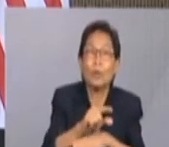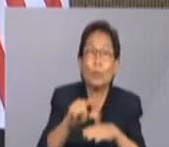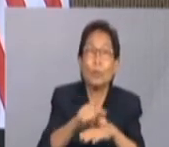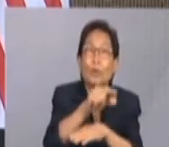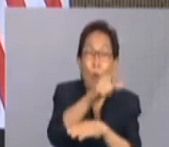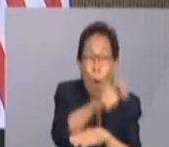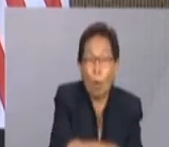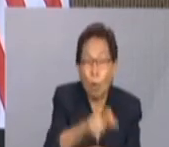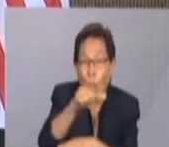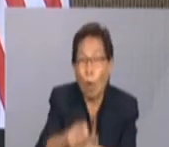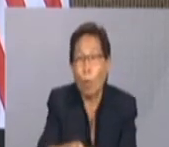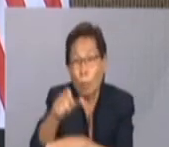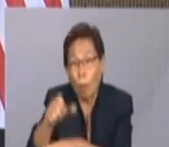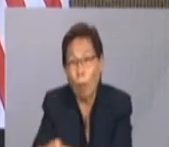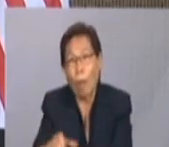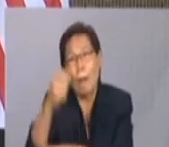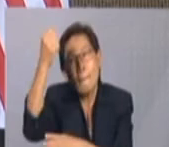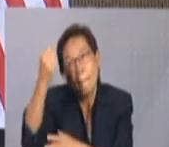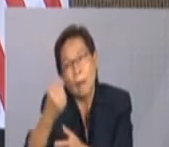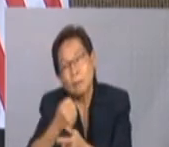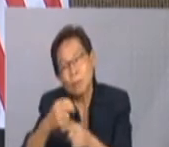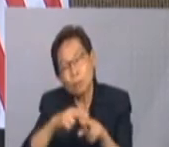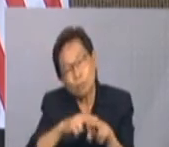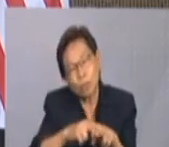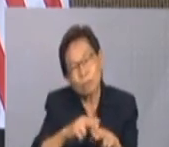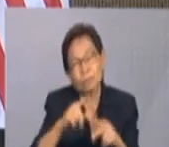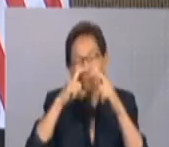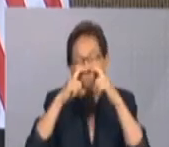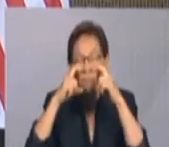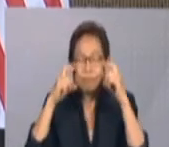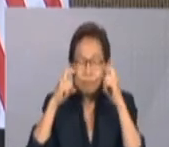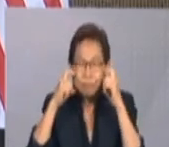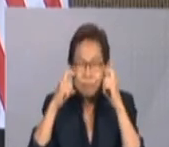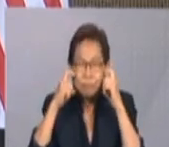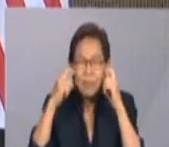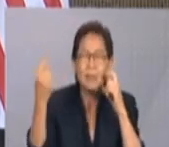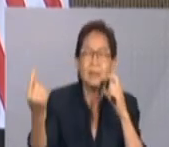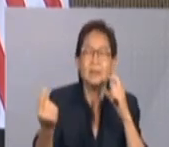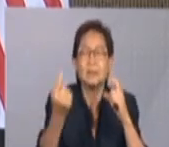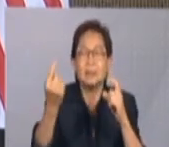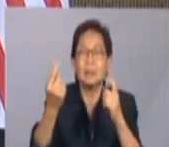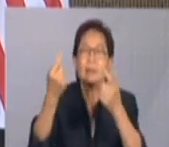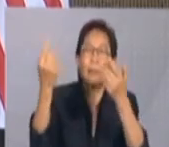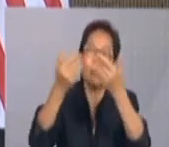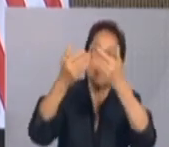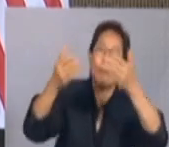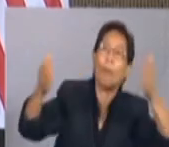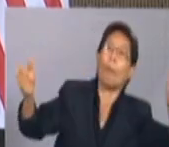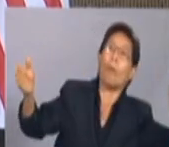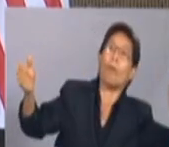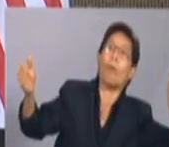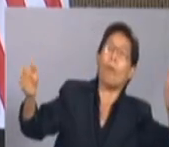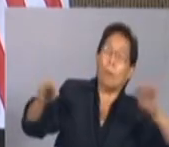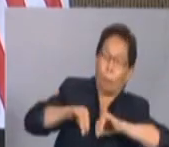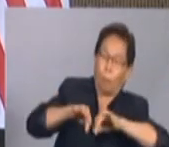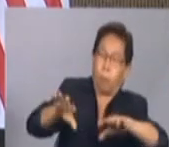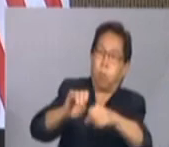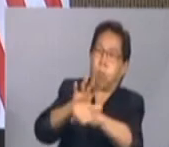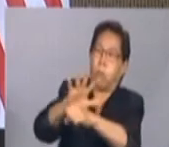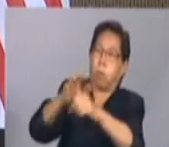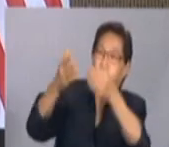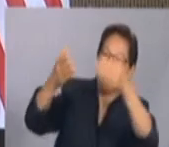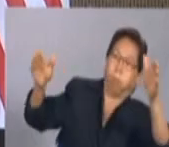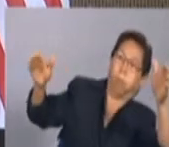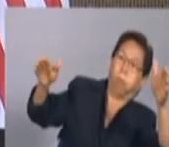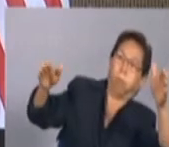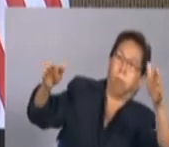supaya memakai penutup hidung dan mulut Anda akan sentiasa terdedah kepada penuaan wabak